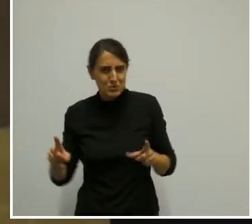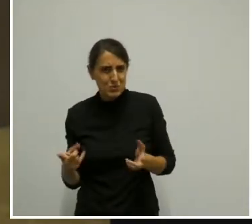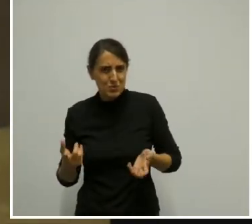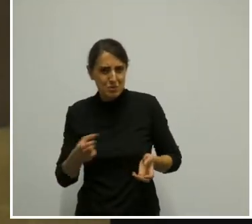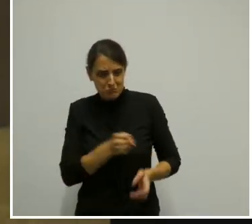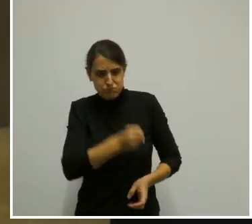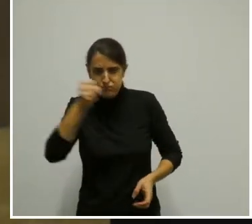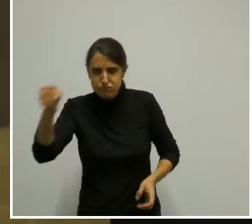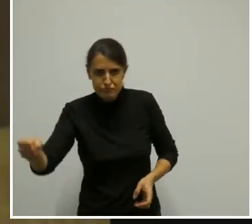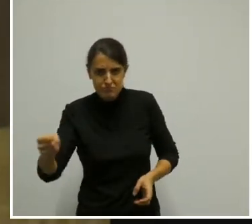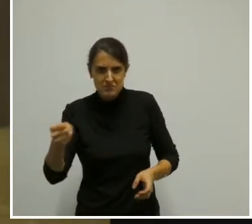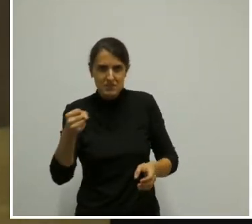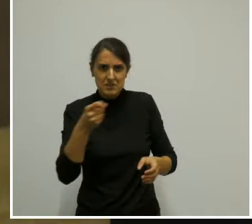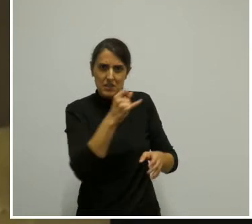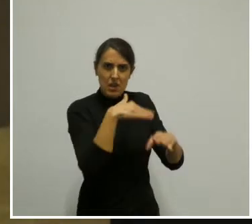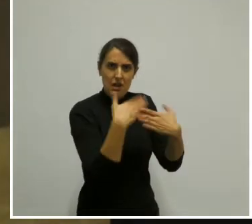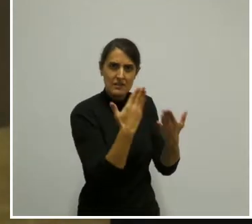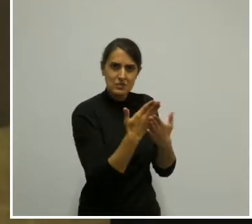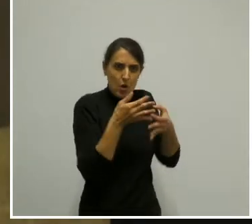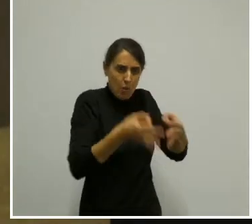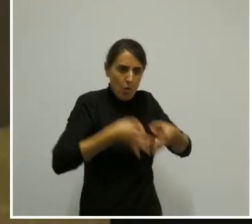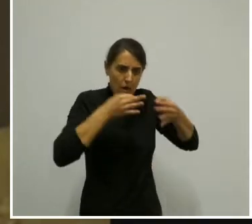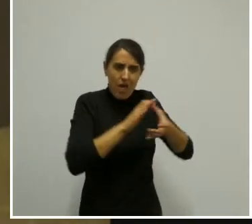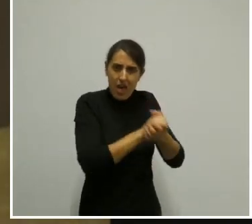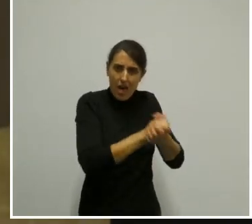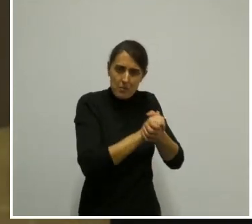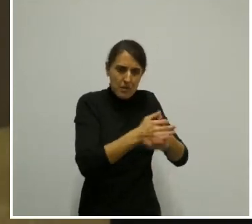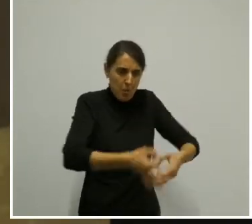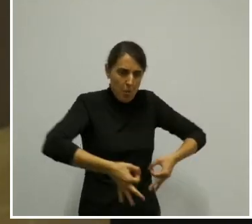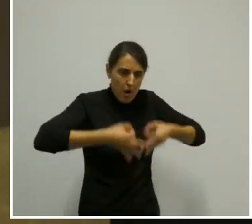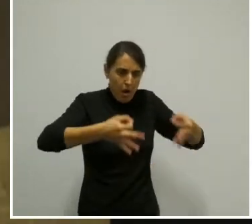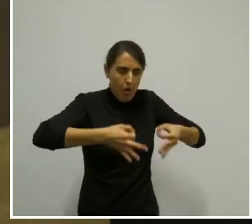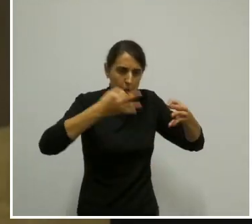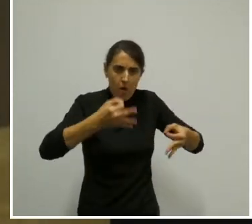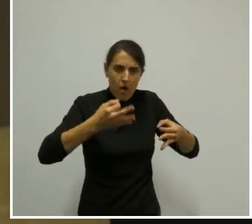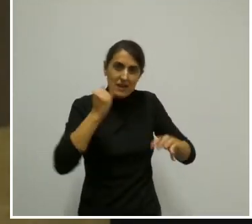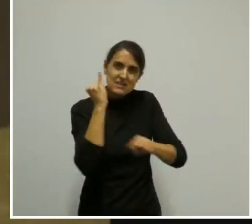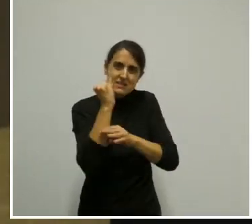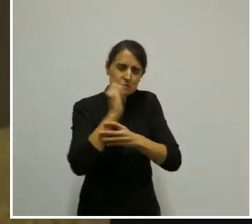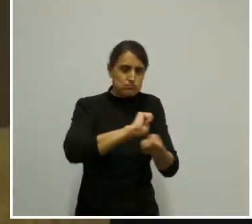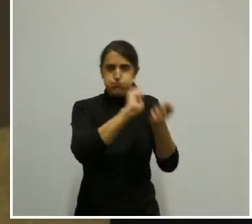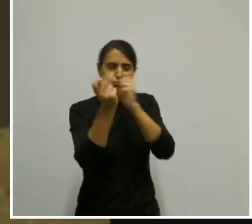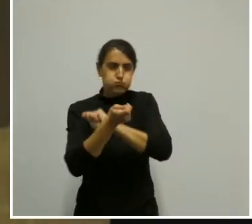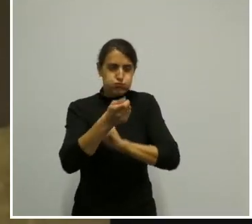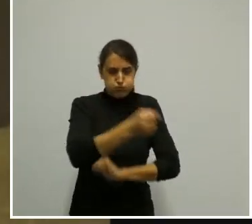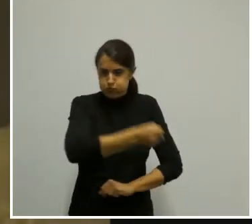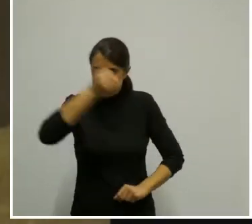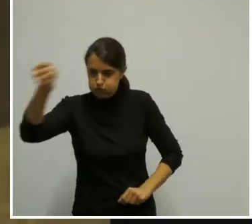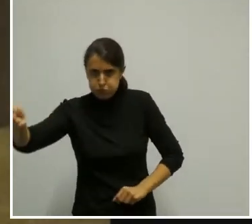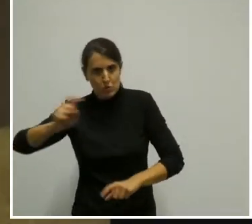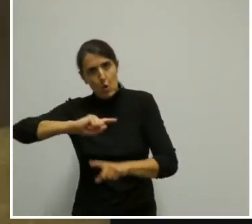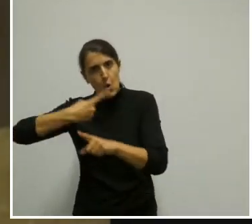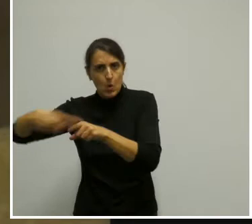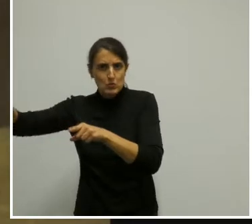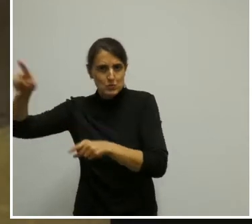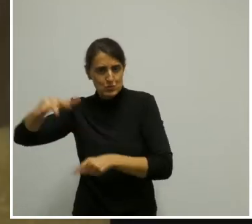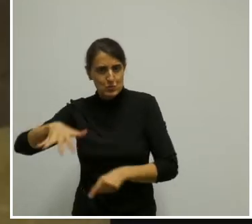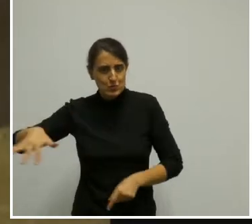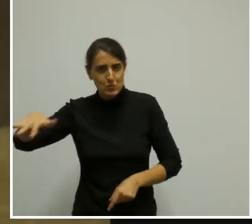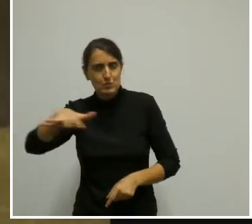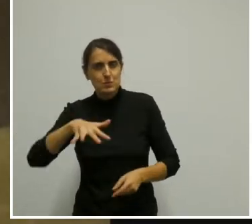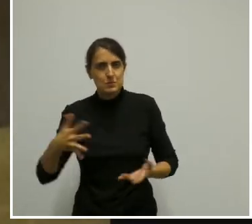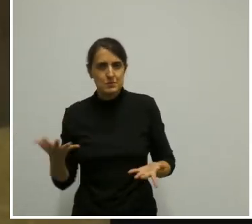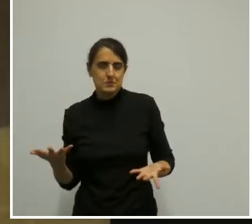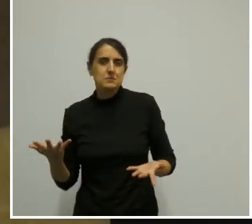d'on han estat amb els seus amics o el seu conjunt, que vulguis o no, és un nucli, que és el nucli escolar que és molt